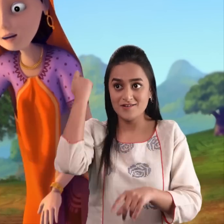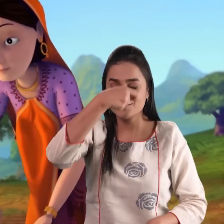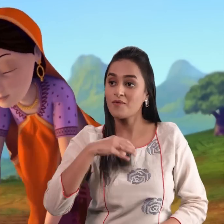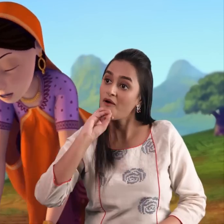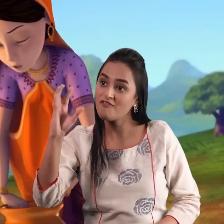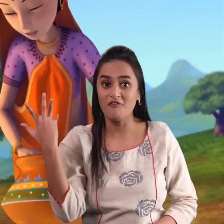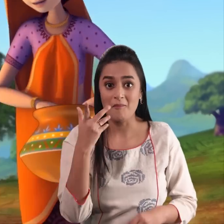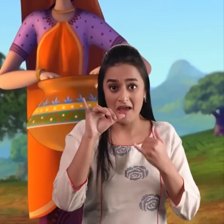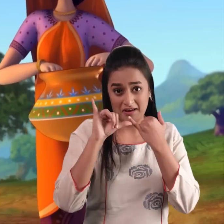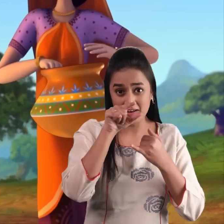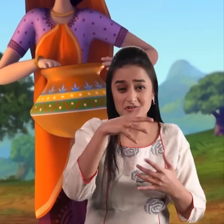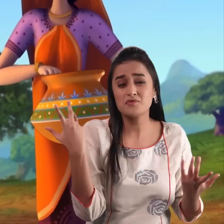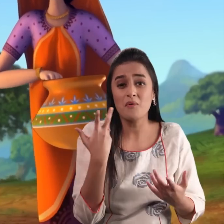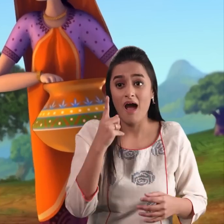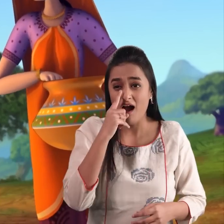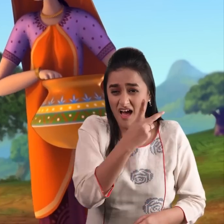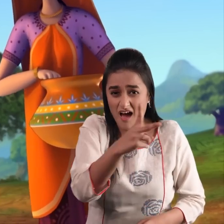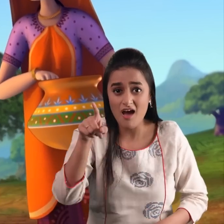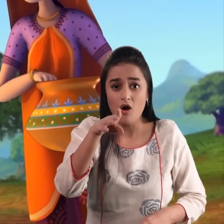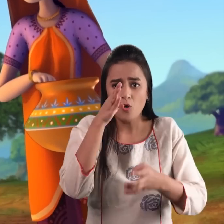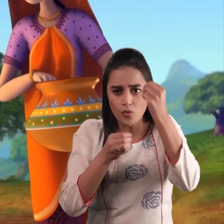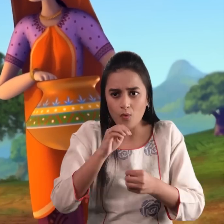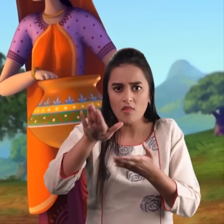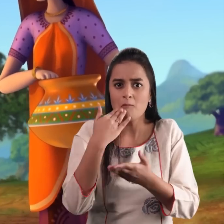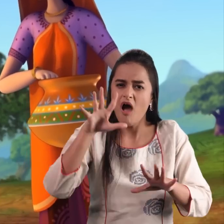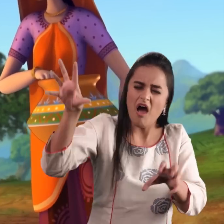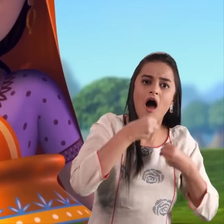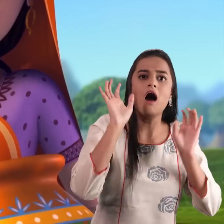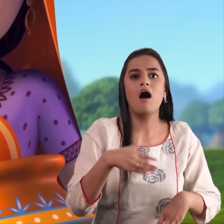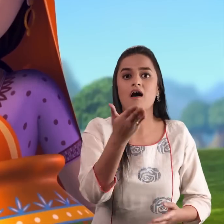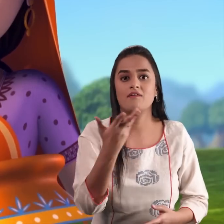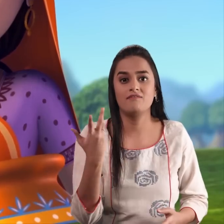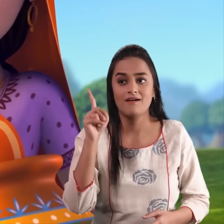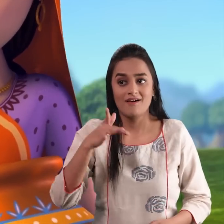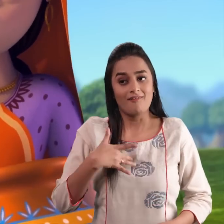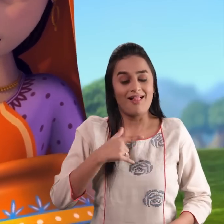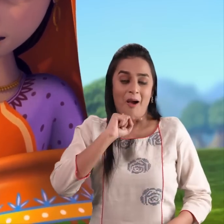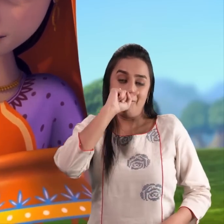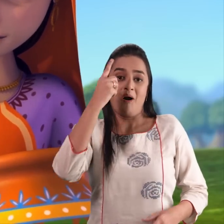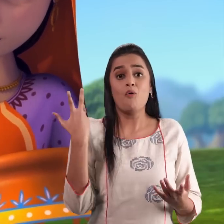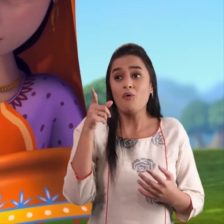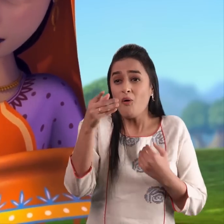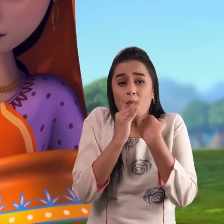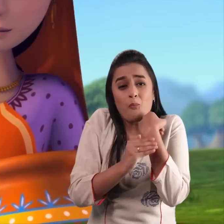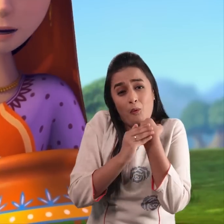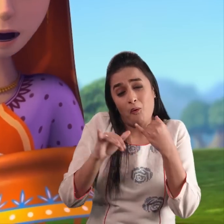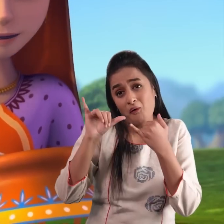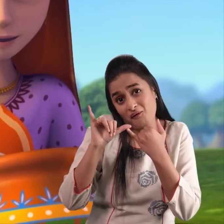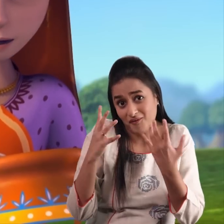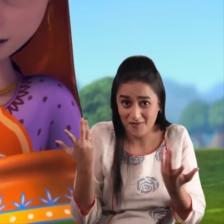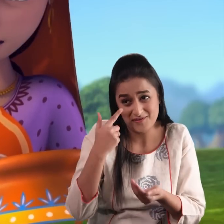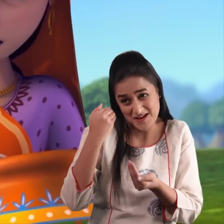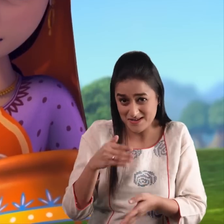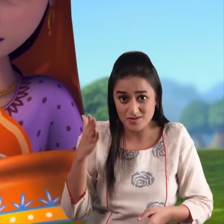और यशोदा को बताएंगे कि कृष्णा बेचारी लड़कियों का सारा दूध माखन लूट लेता है। उसे बड़ा गर्व होगा कि उसका